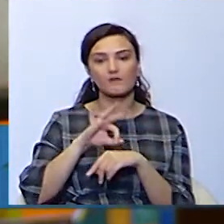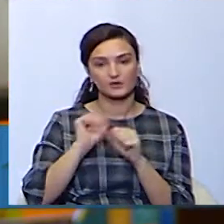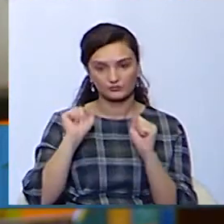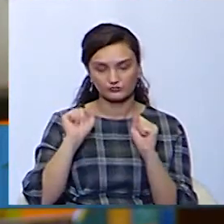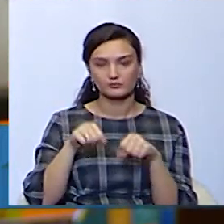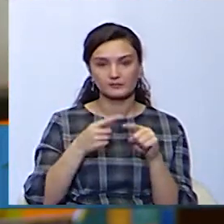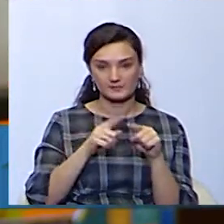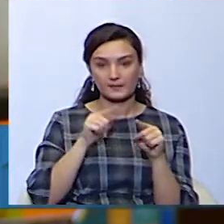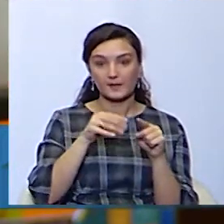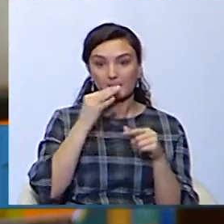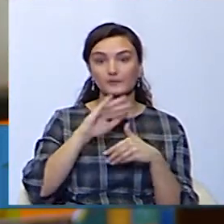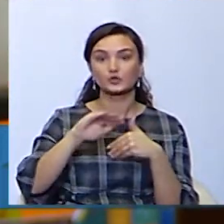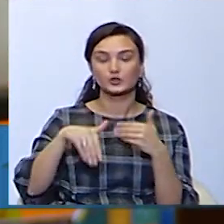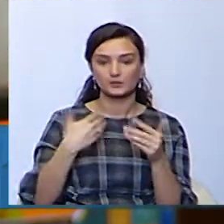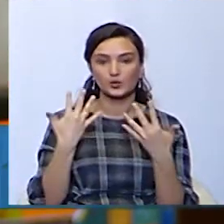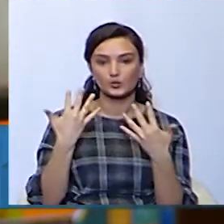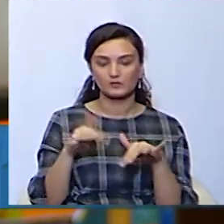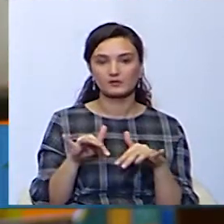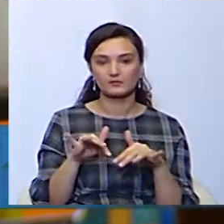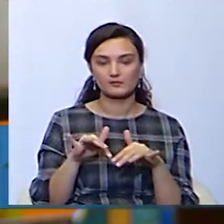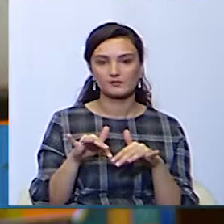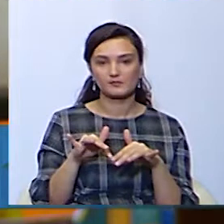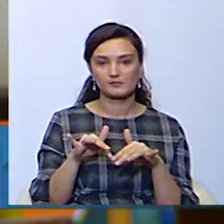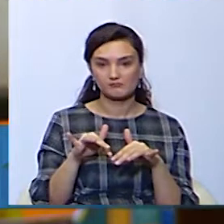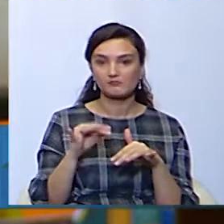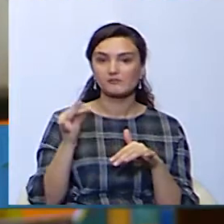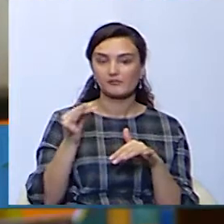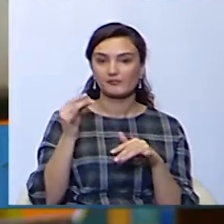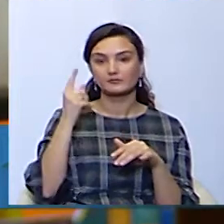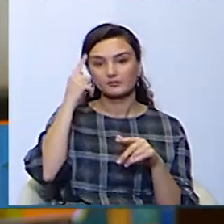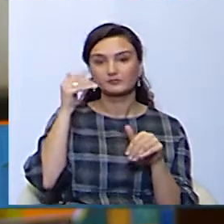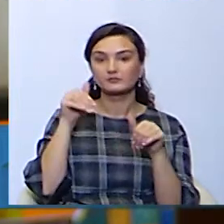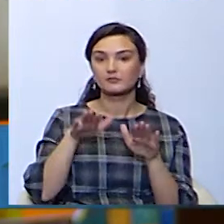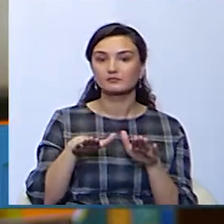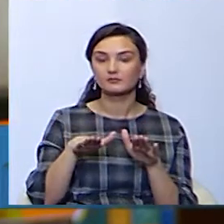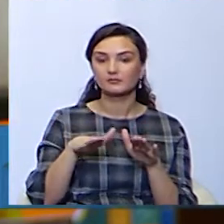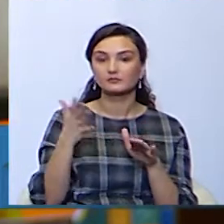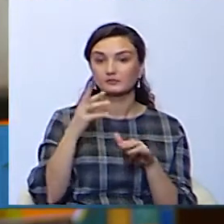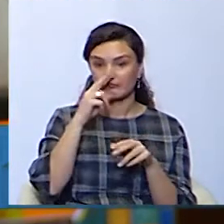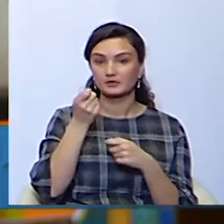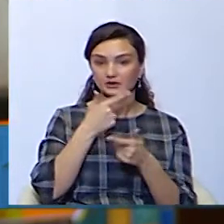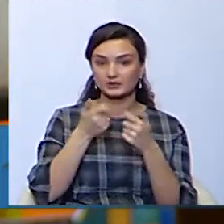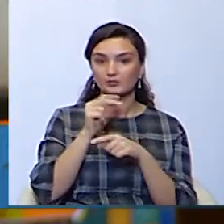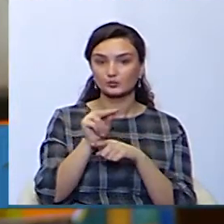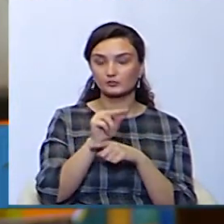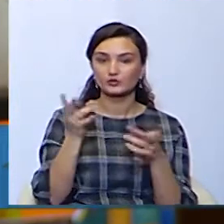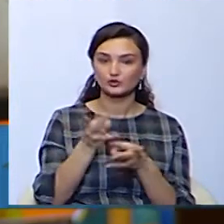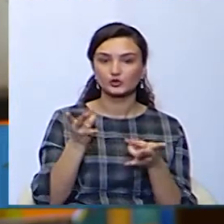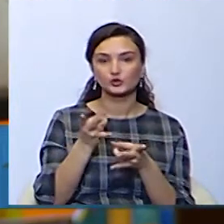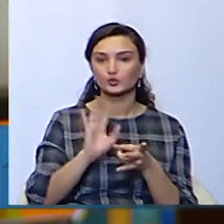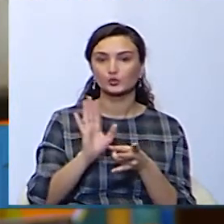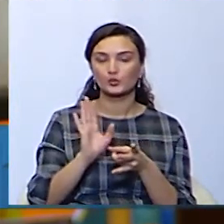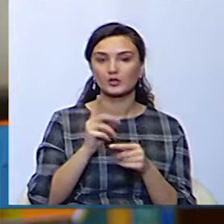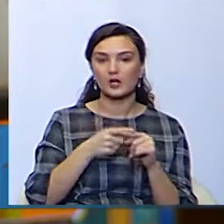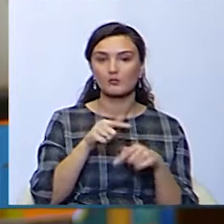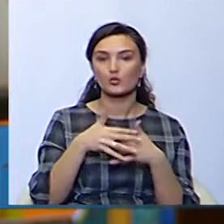პათოლოგიები, ამის შემდეგ უკვე დგება საკითხი, გადაწყდეს სხვა რომელიმე მედიკამენტით მკურნალობა საჭიროა თუ